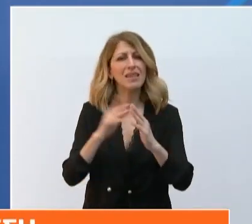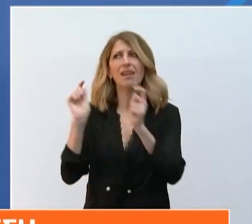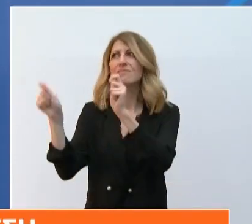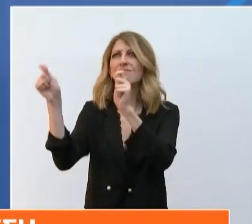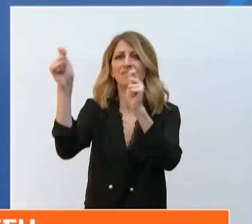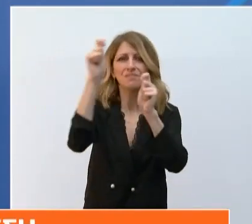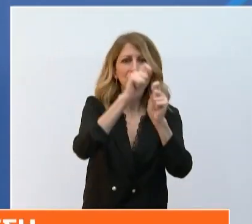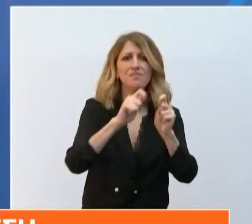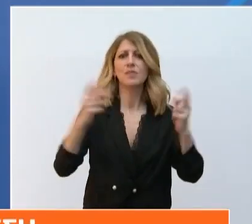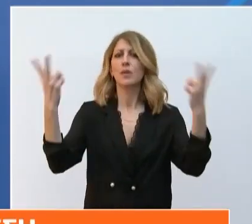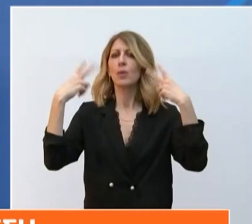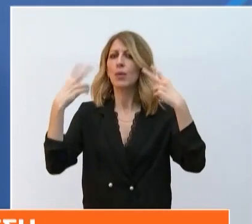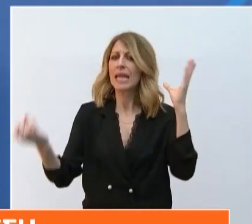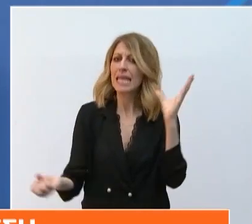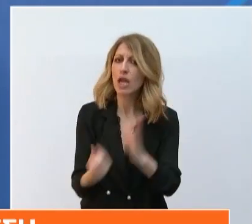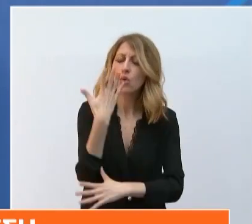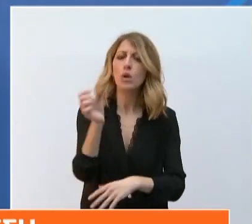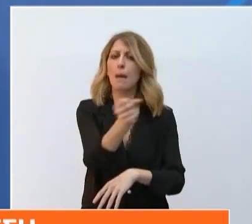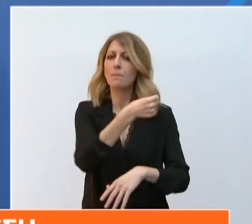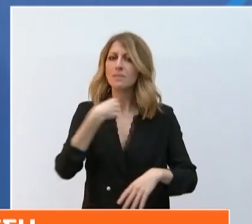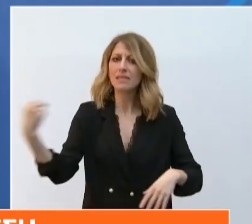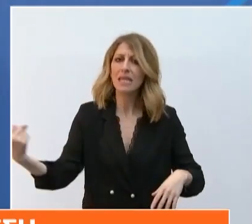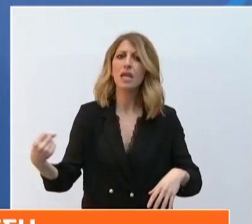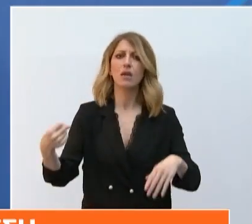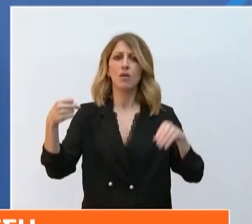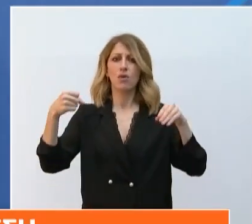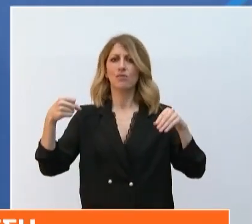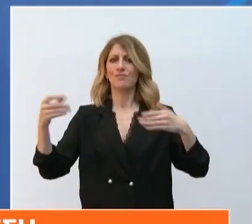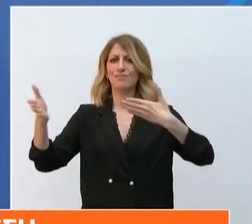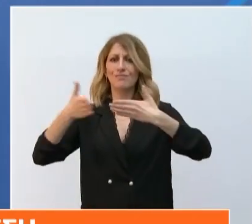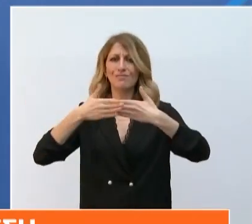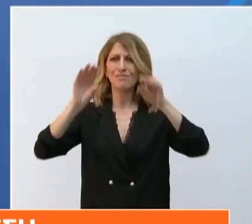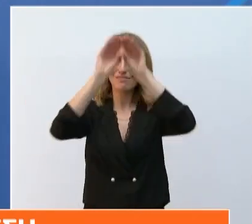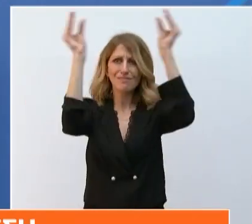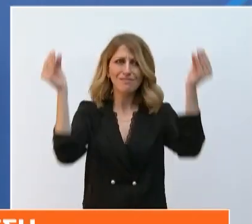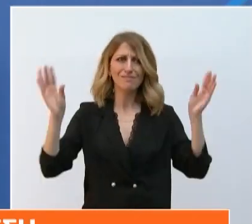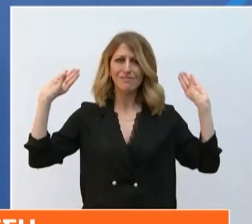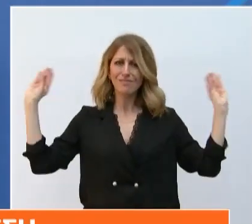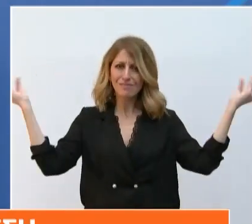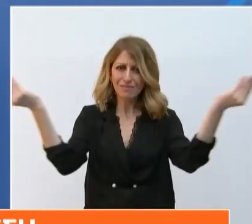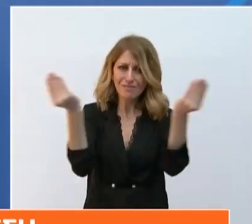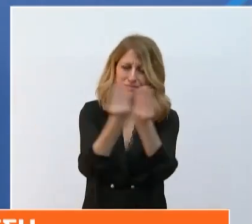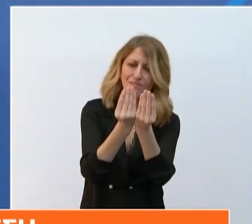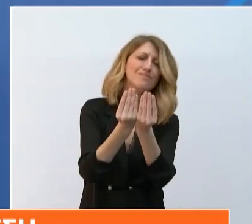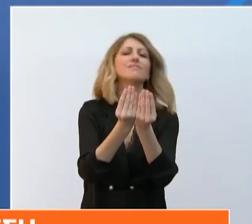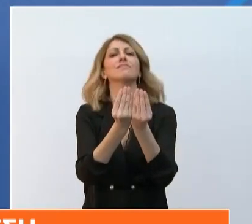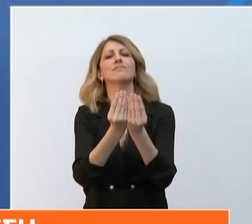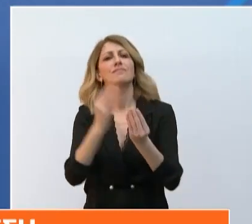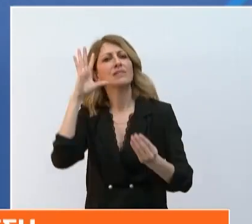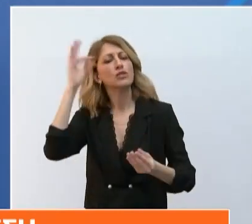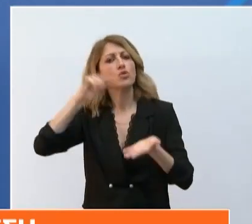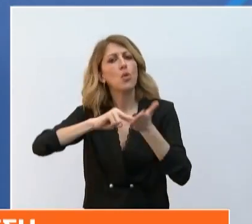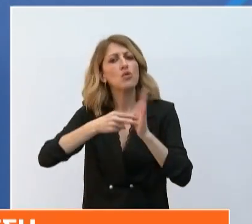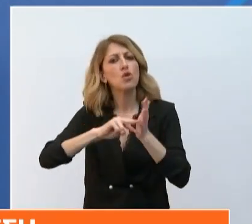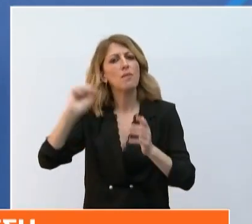κατεξοχήν την μικρομεσαία ελληνική οικονομική δραστηριότητα. Στηρίζουμε όλα τα ελεύθερα επαγγέλματα τα οποία ασχολούνται με την